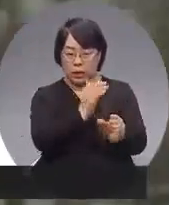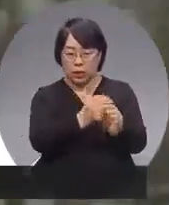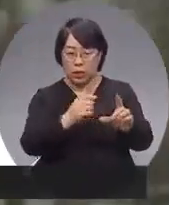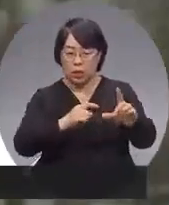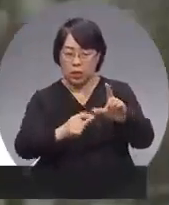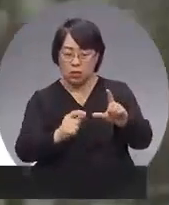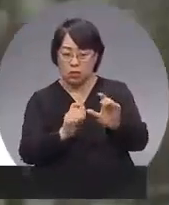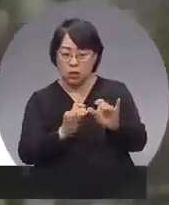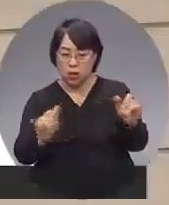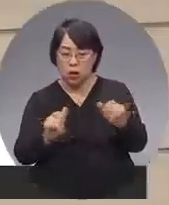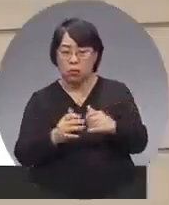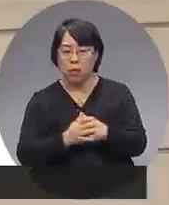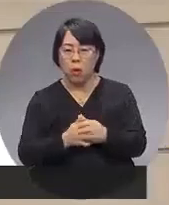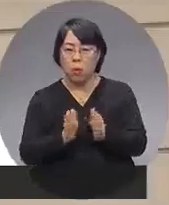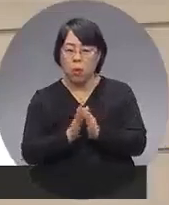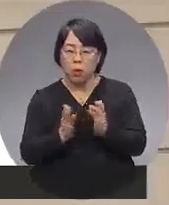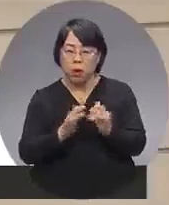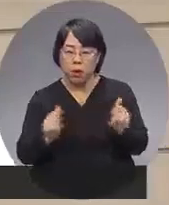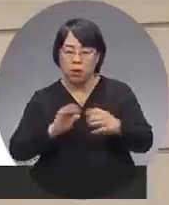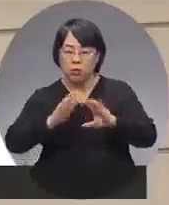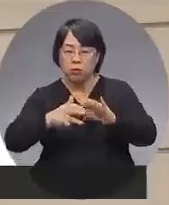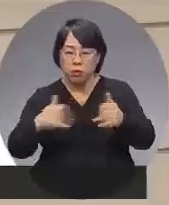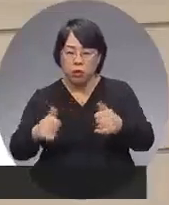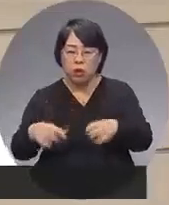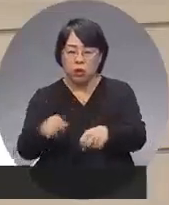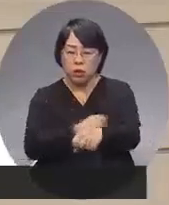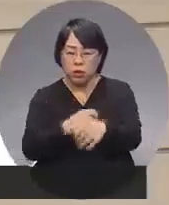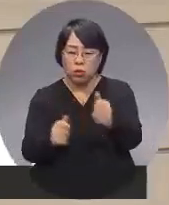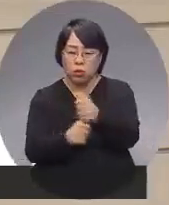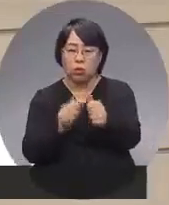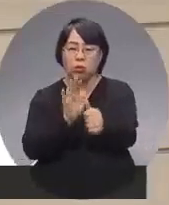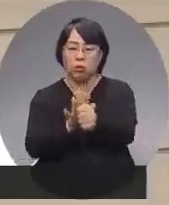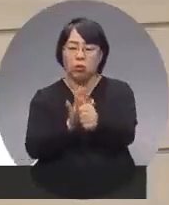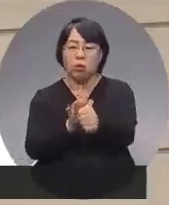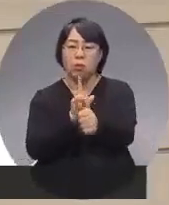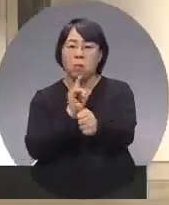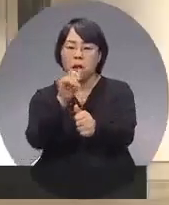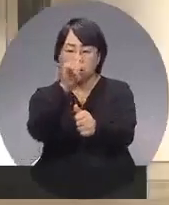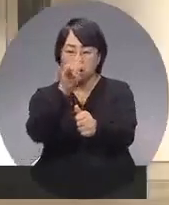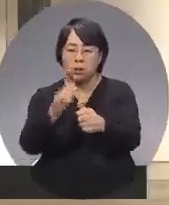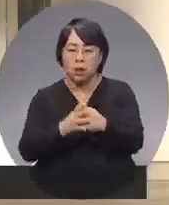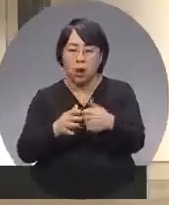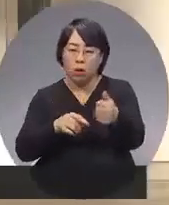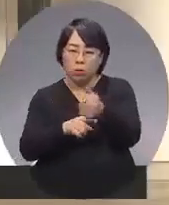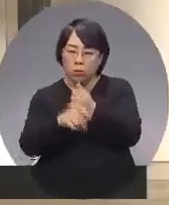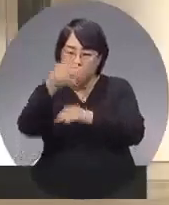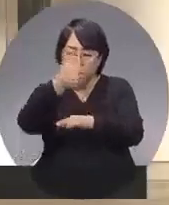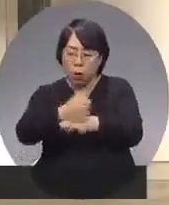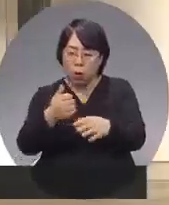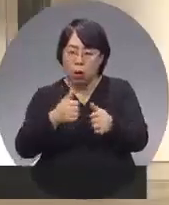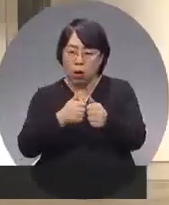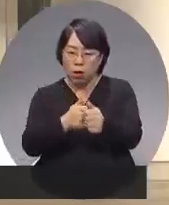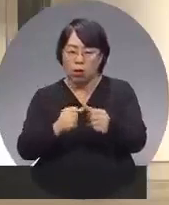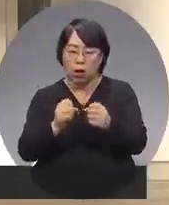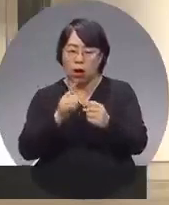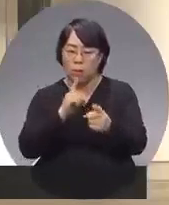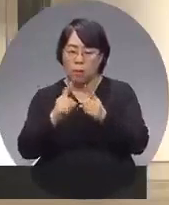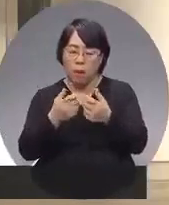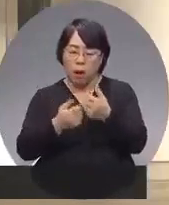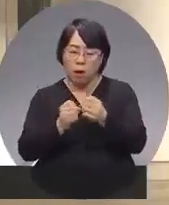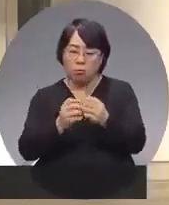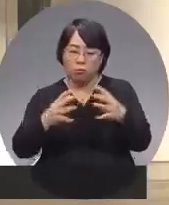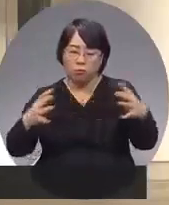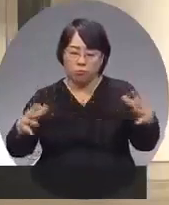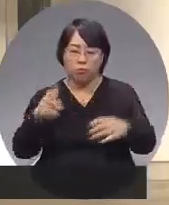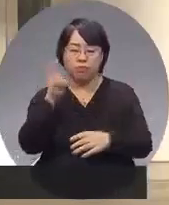인사가 자신이 국민의힘 특정 후보를 돕고 있다고 밝힌 것으로 알려져 수사 결과에 따라 후폭풍이 상당할 수도